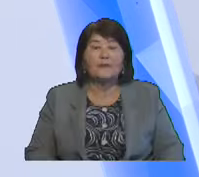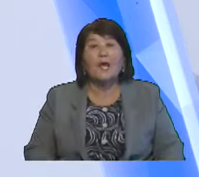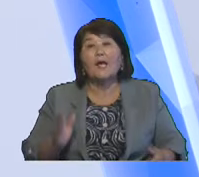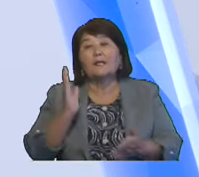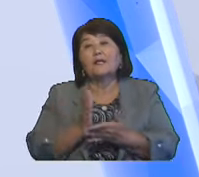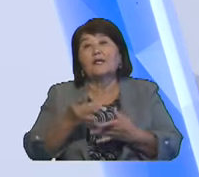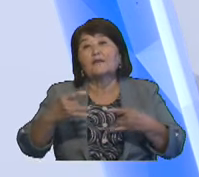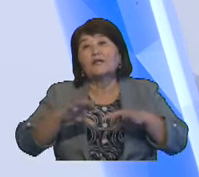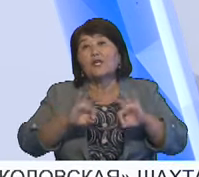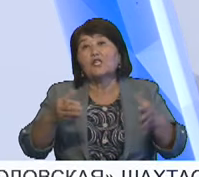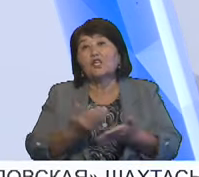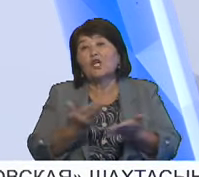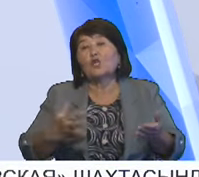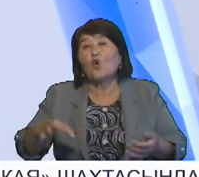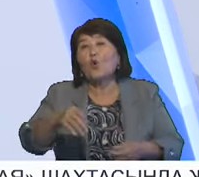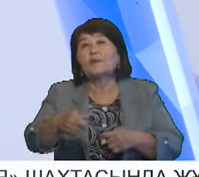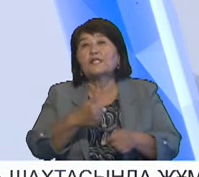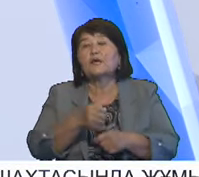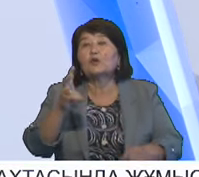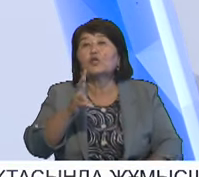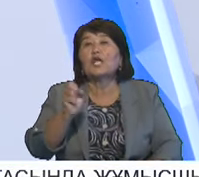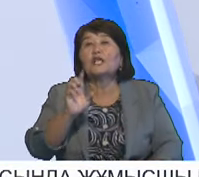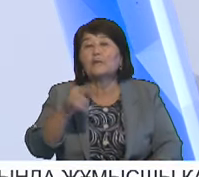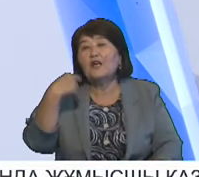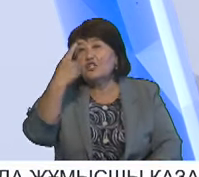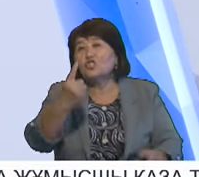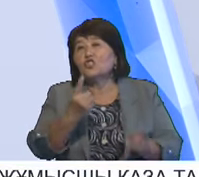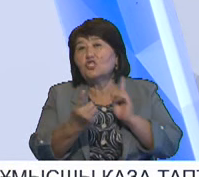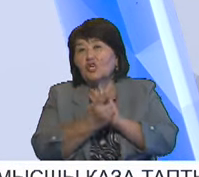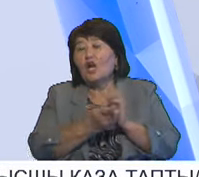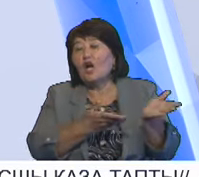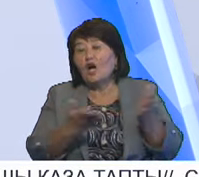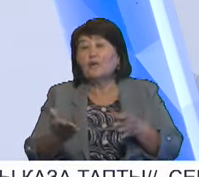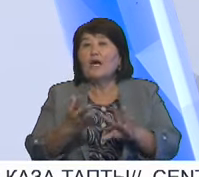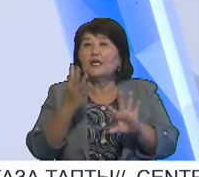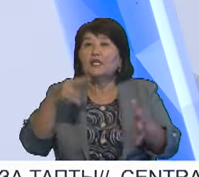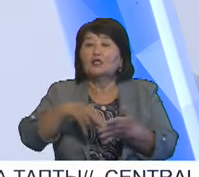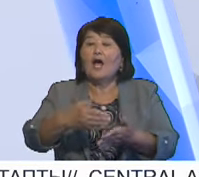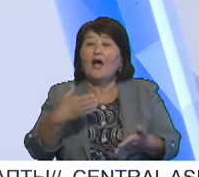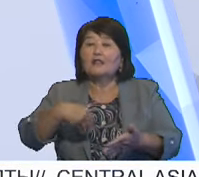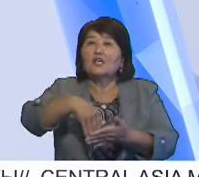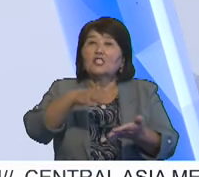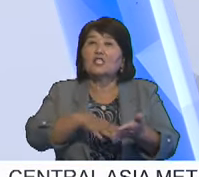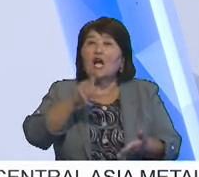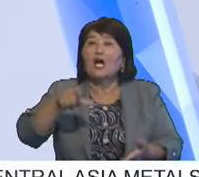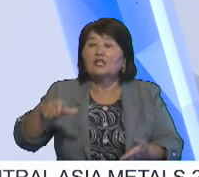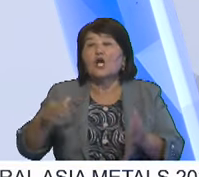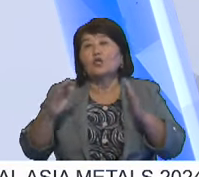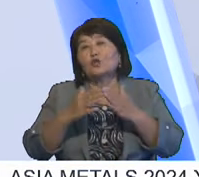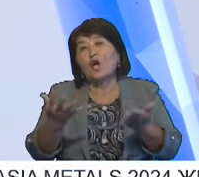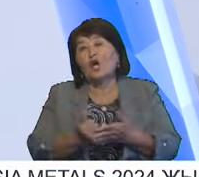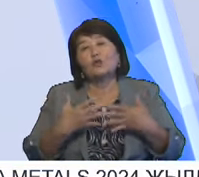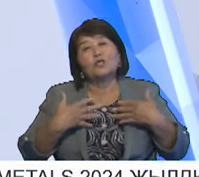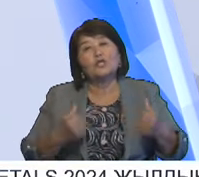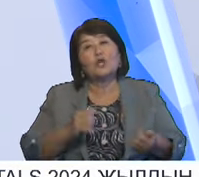тікелей эфирде жаңалықтар. Облыс әкімі Нұрлыбек Нәлібаев жеке қабылдау өткізді. Кезеклік тәртіппен алдын ала жазылған азаматтар тұрғын үй алу,